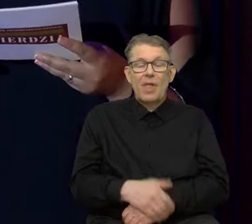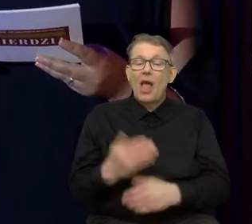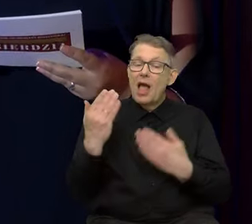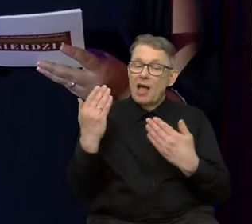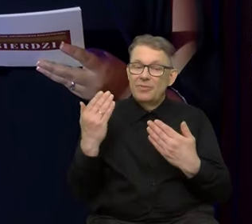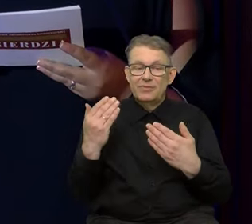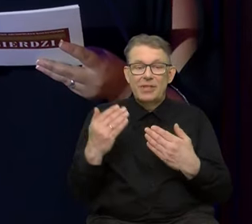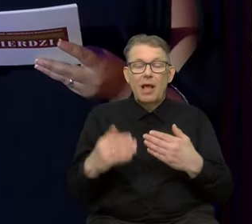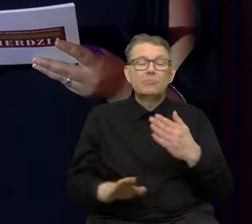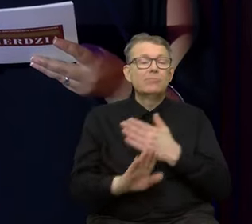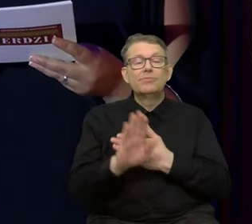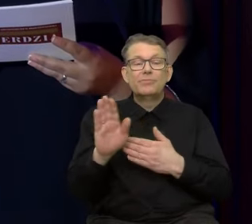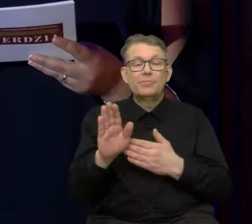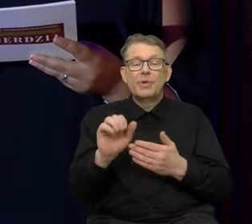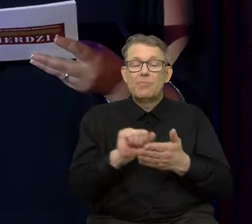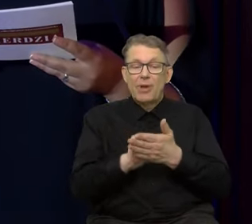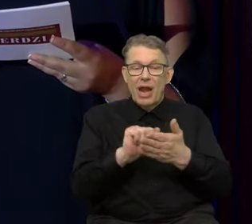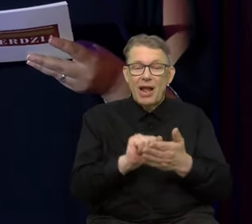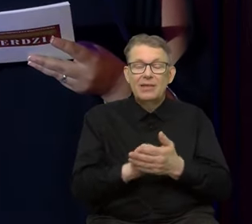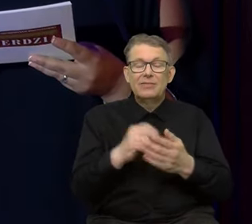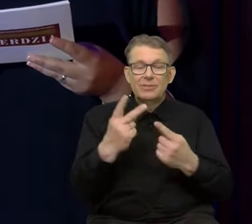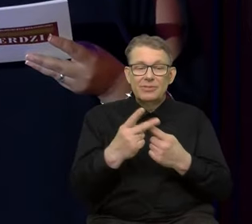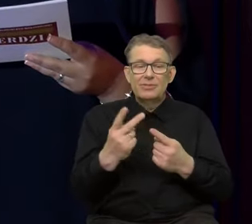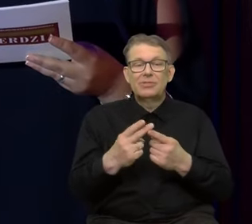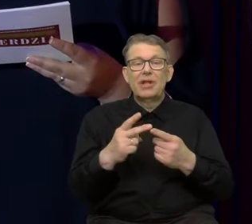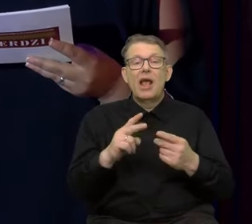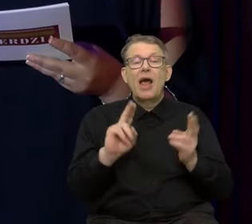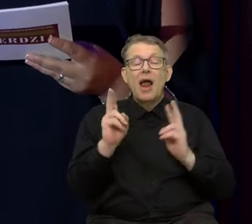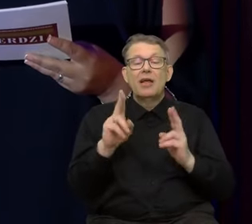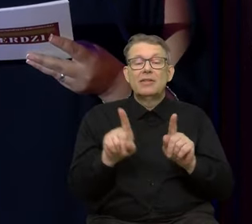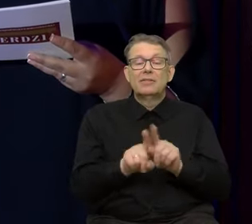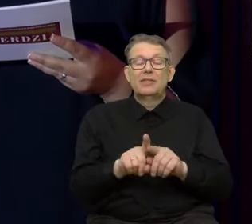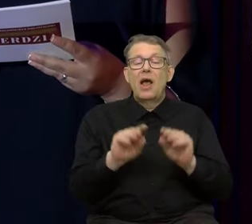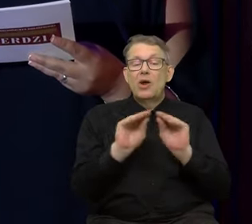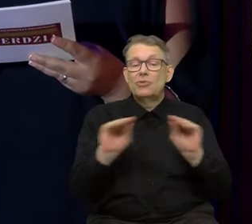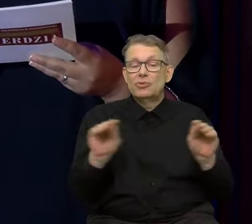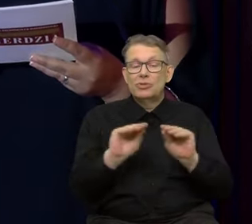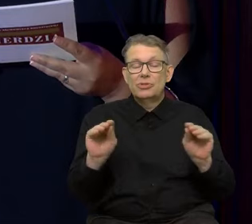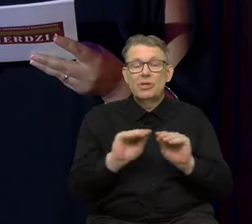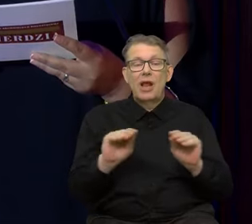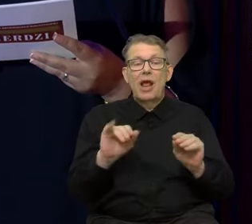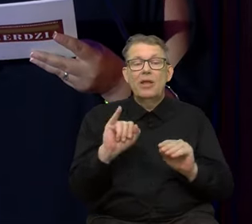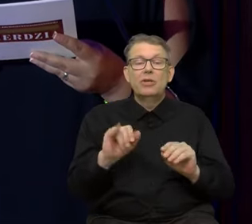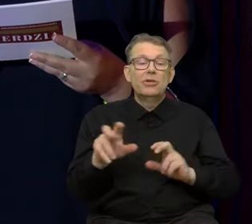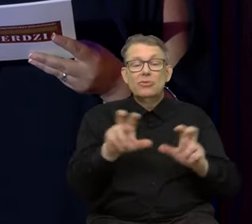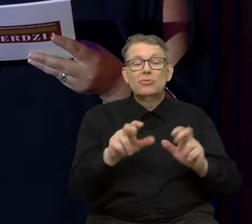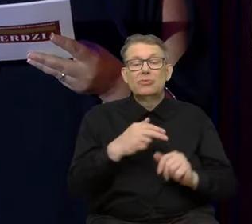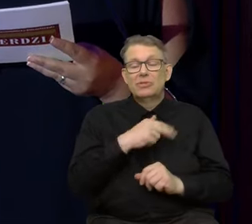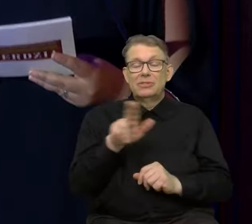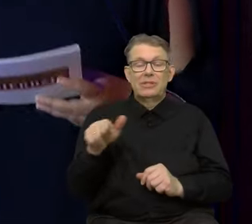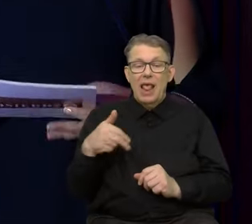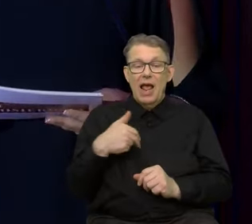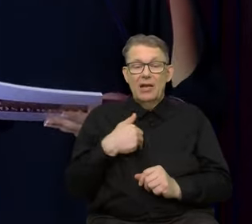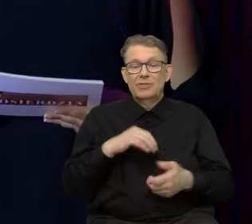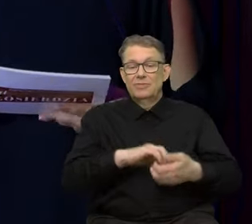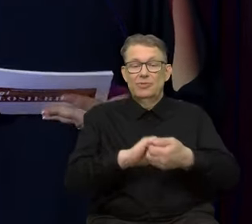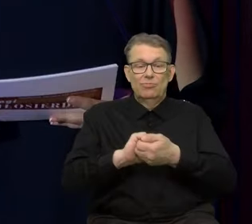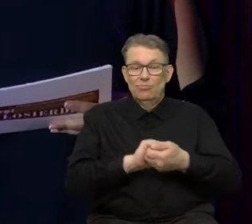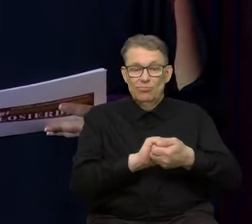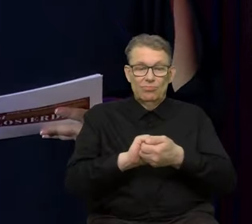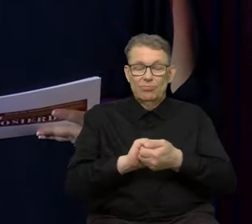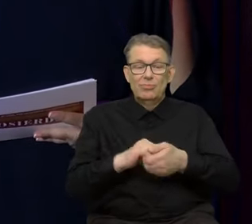Witamy przedstawicieli mas mediów, placówek oświatowych, ruchów i wspólnot naszej archidiecezji